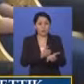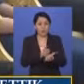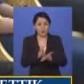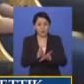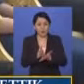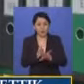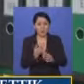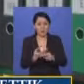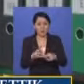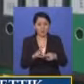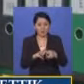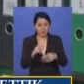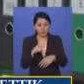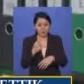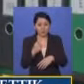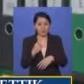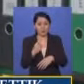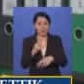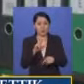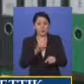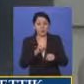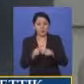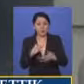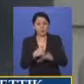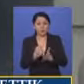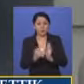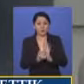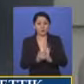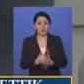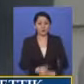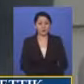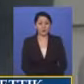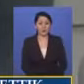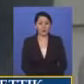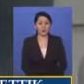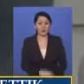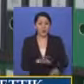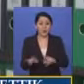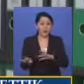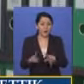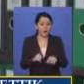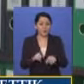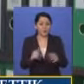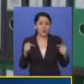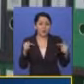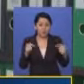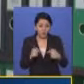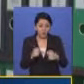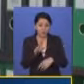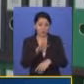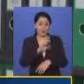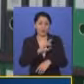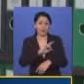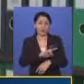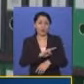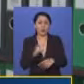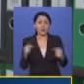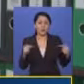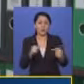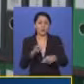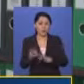қала беретінін айтты. Мұны сарапшылар да құптап отыр. Түккеде пайдасы жоқ акциялармен атап өтпейміз. Біз нақты іс-әрекеттермен, нақты